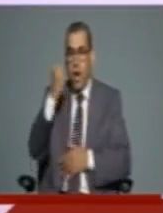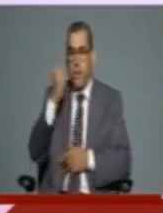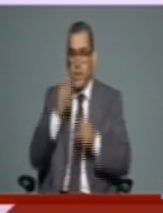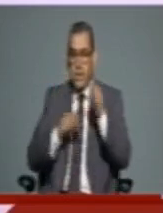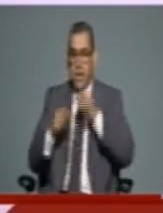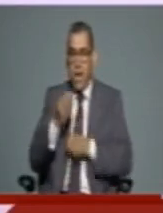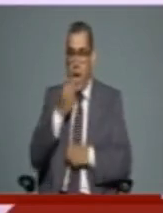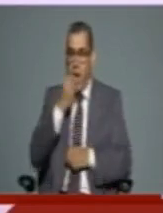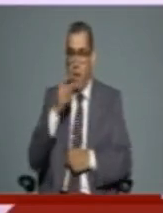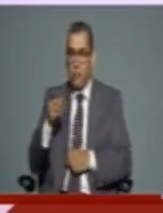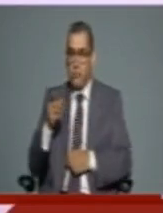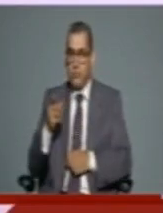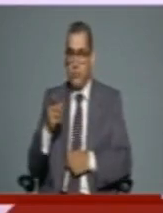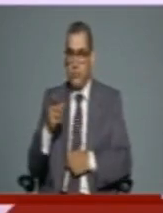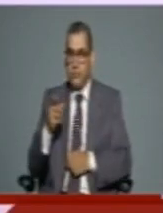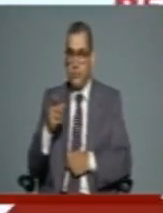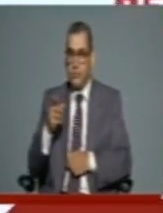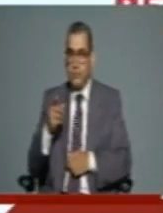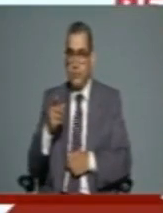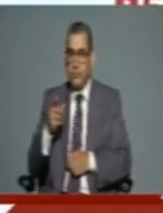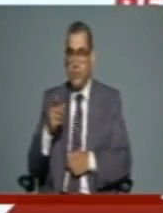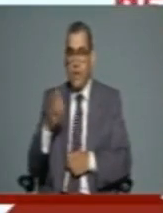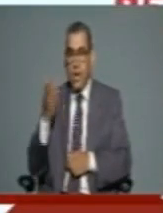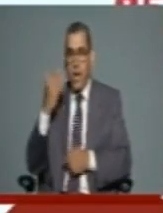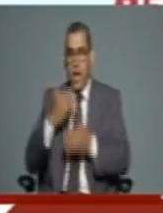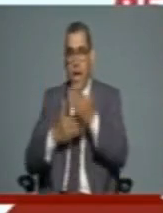الغذائية. وكان قبل كده